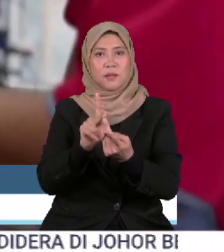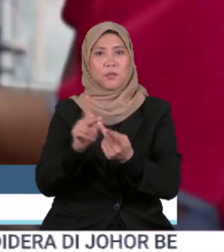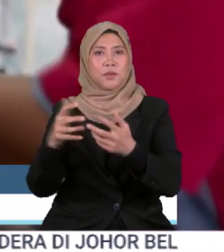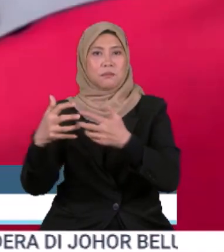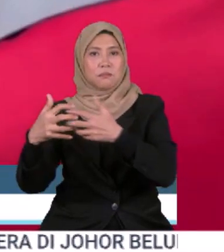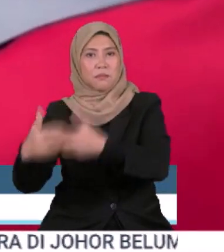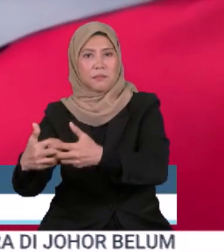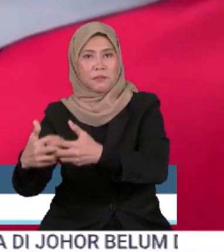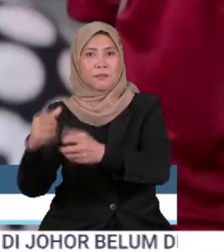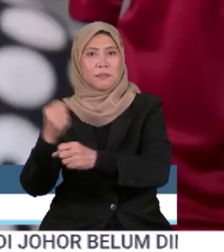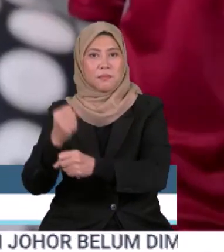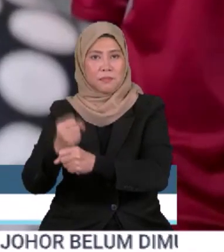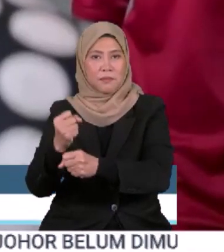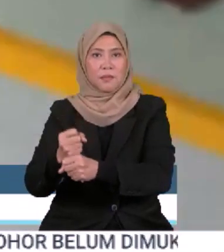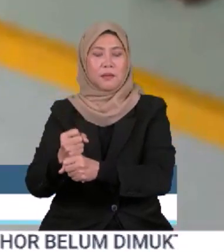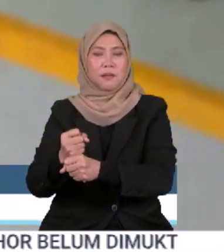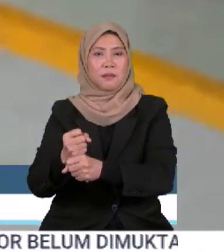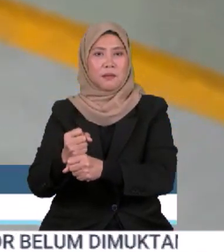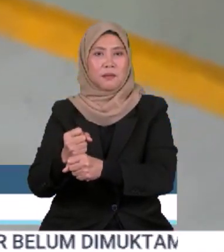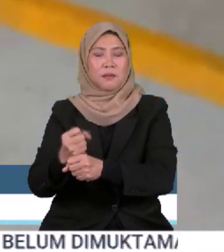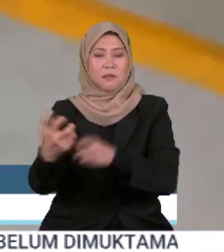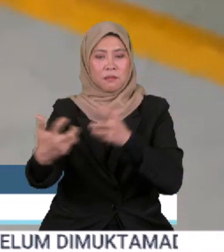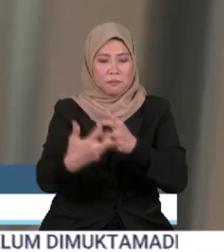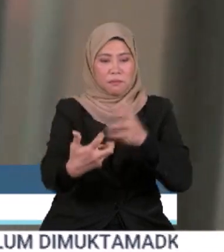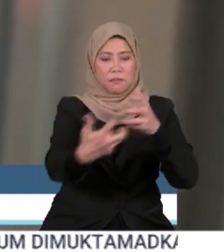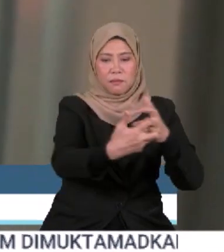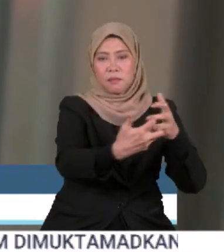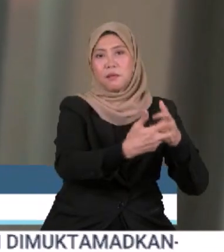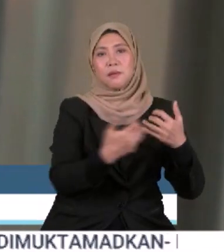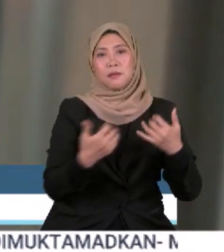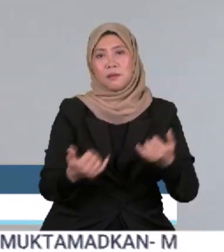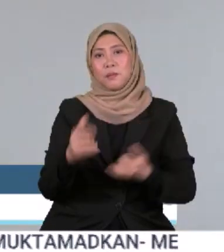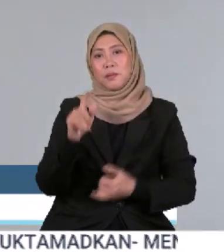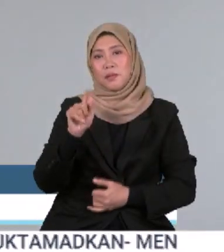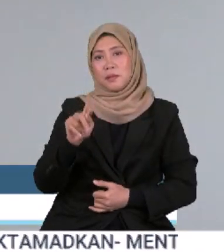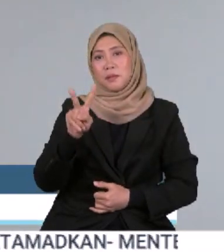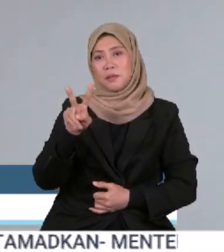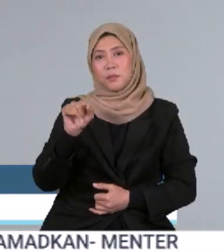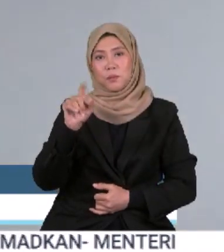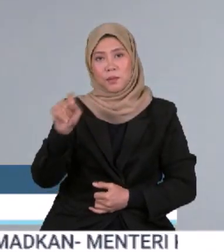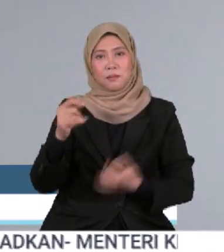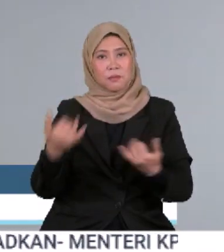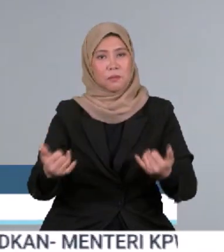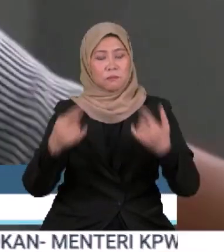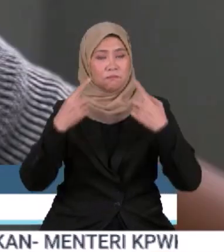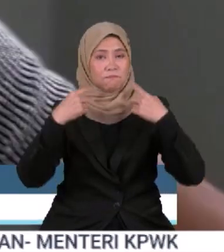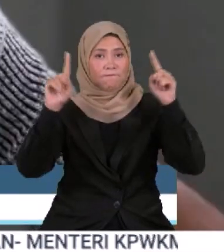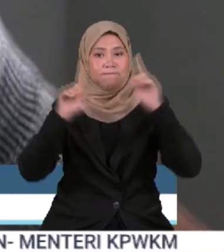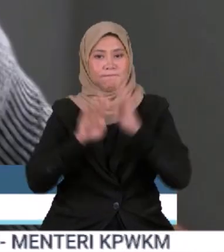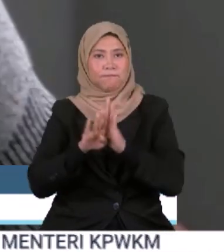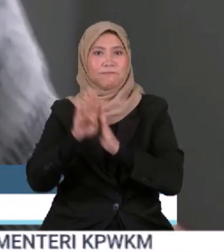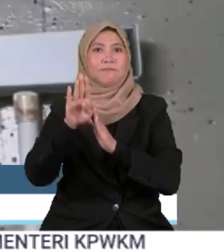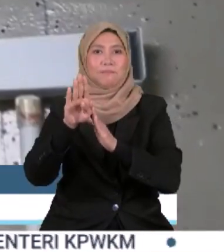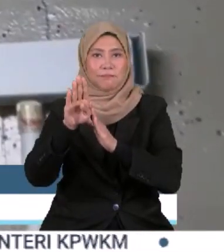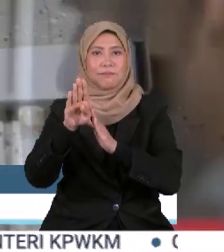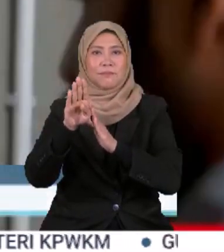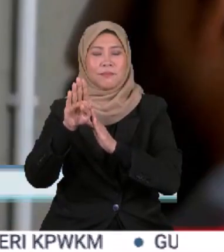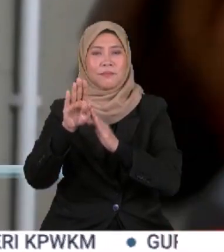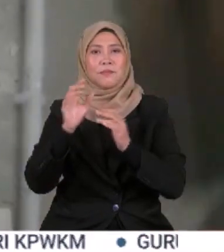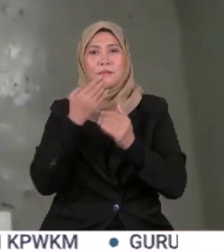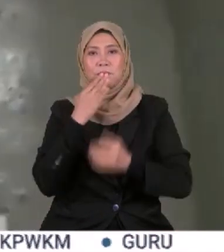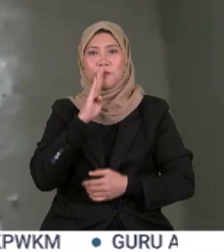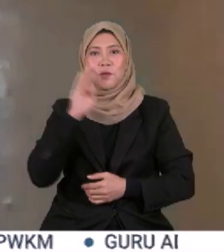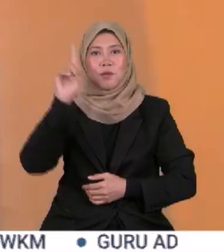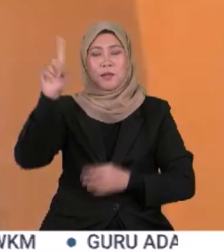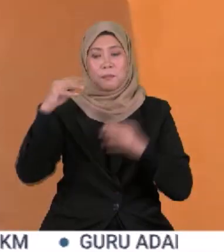industri. Ini yang sebenarnya menyebabkan TVET itu sekarang ini sedang meningkat naik. Dan alhamdulillah sekarang ini